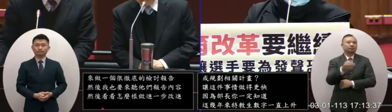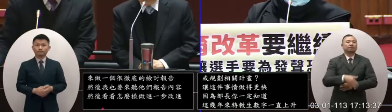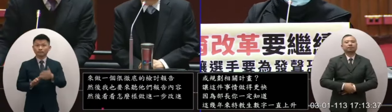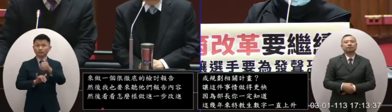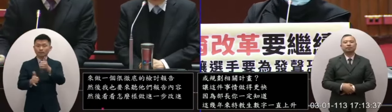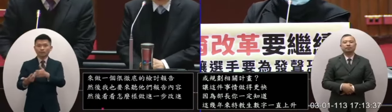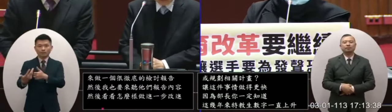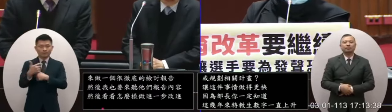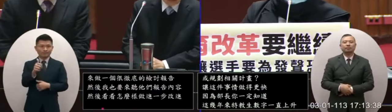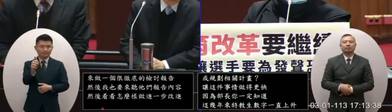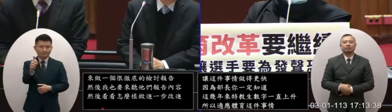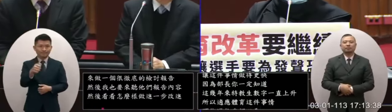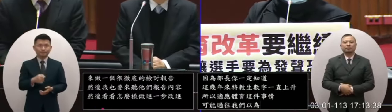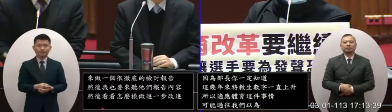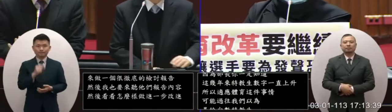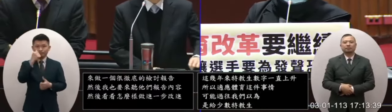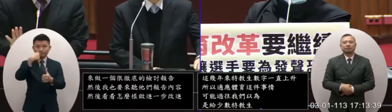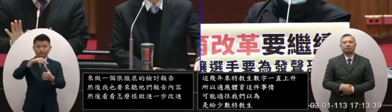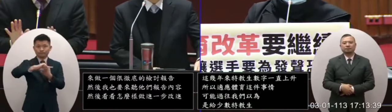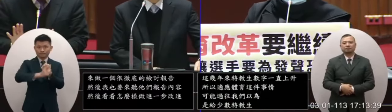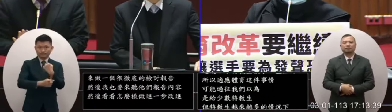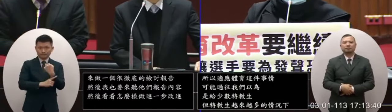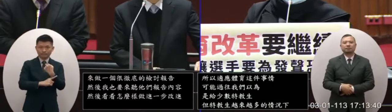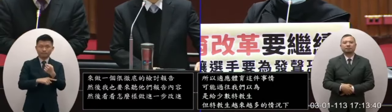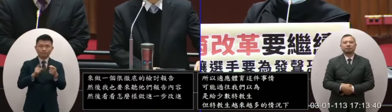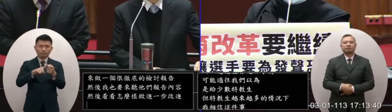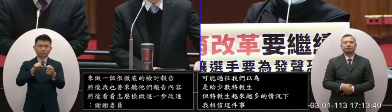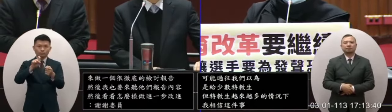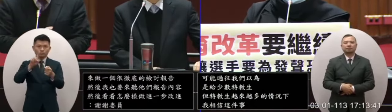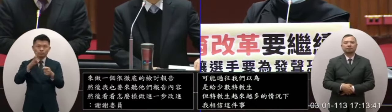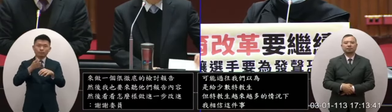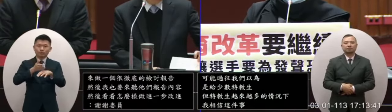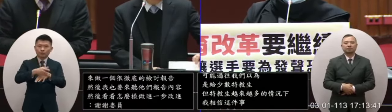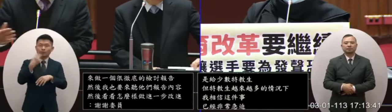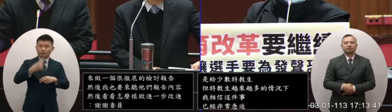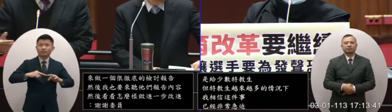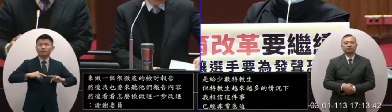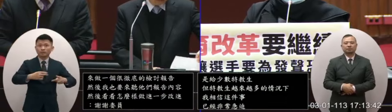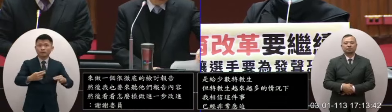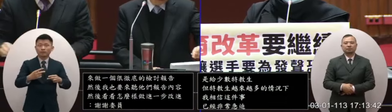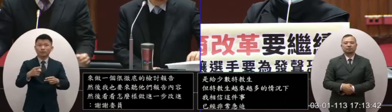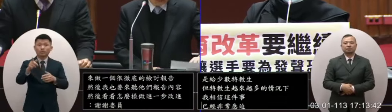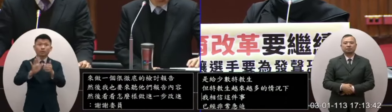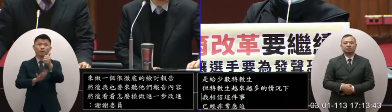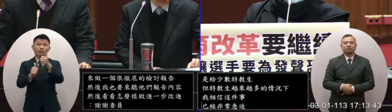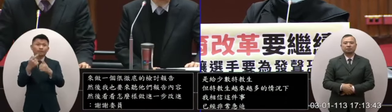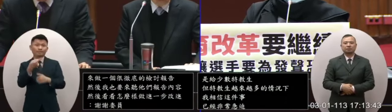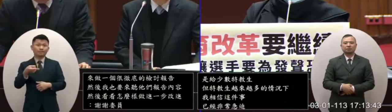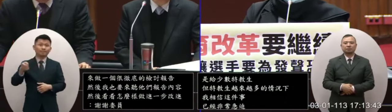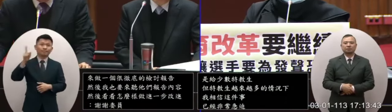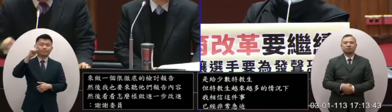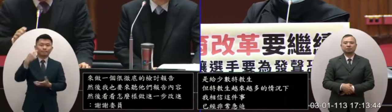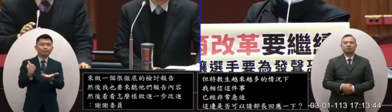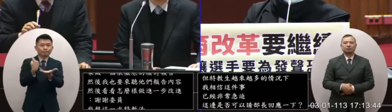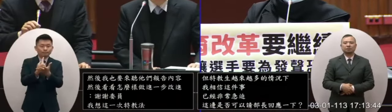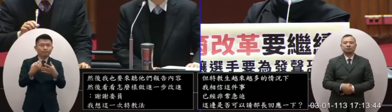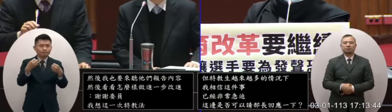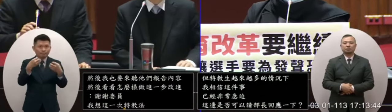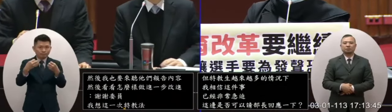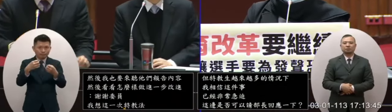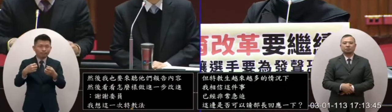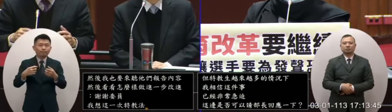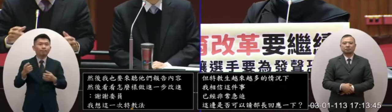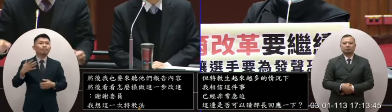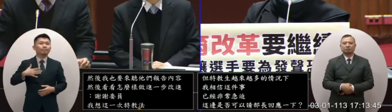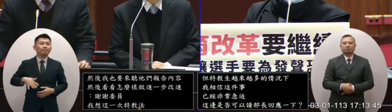谢谢委员。我想这次特教法经过14年再修，因为委员也在上一届也充分的参与了解，确